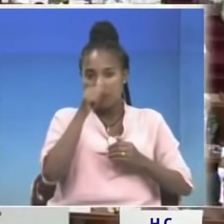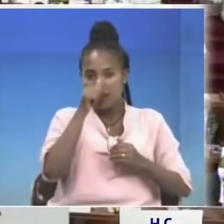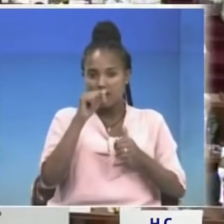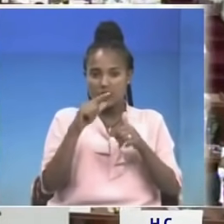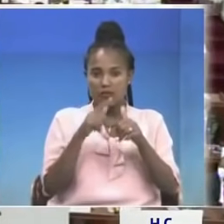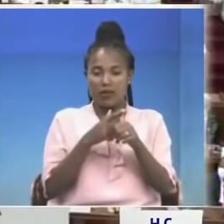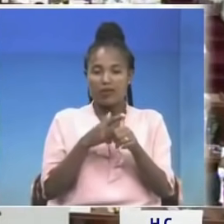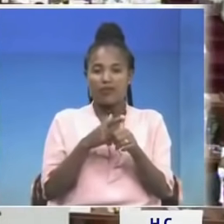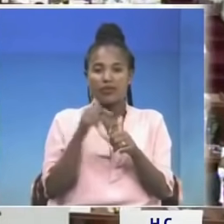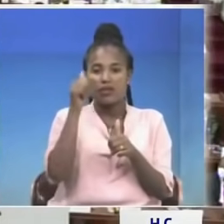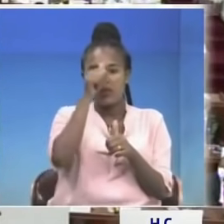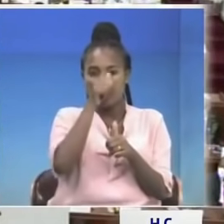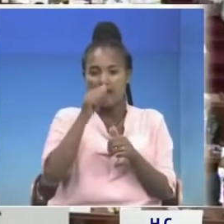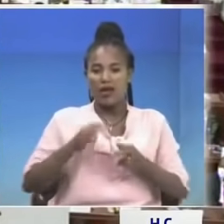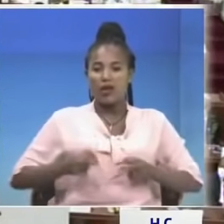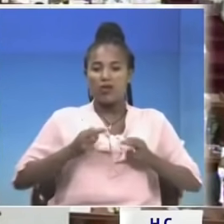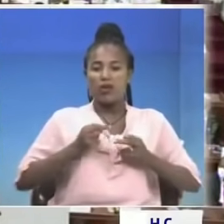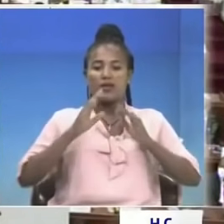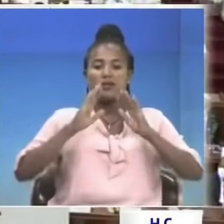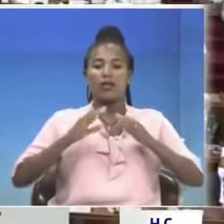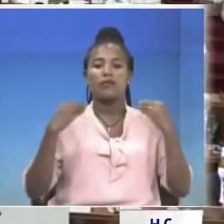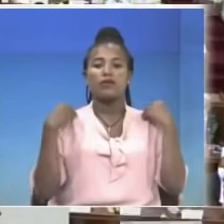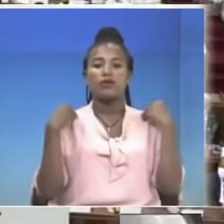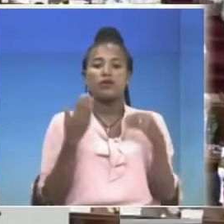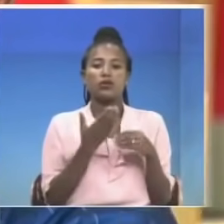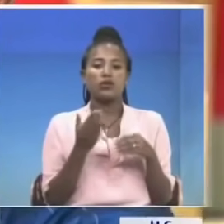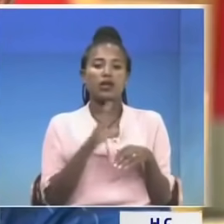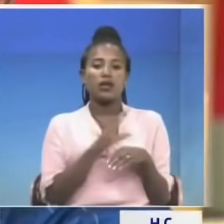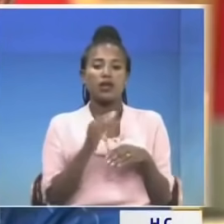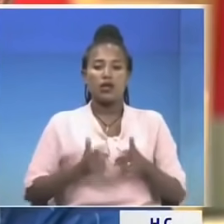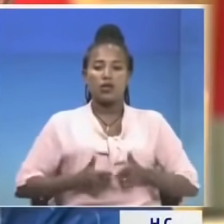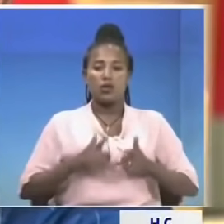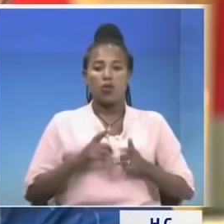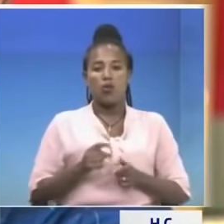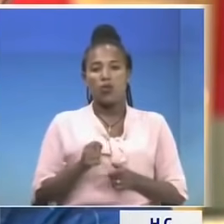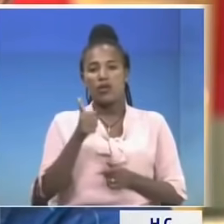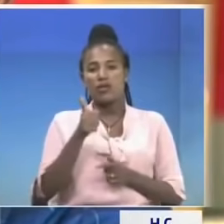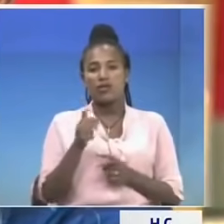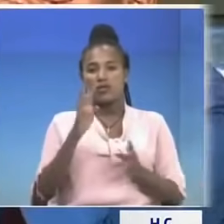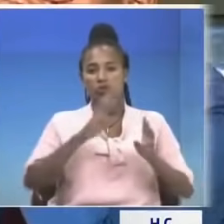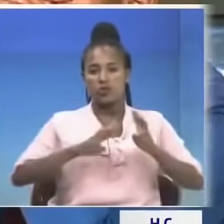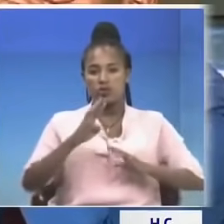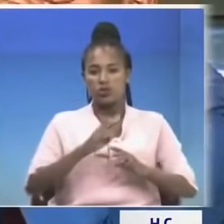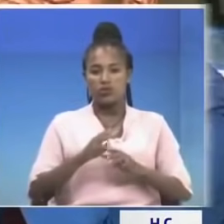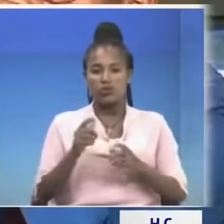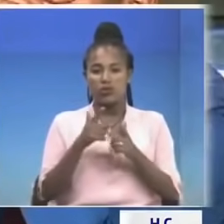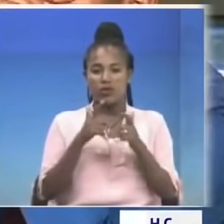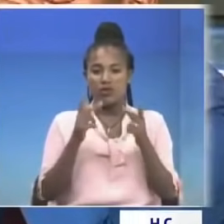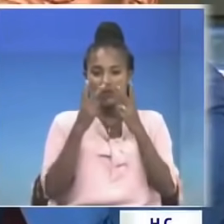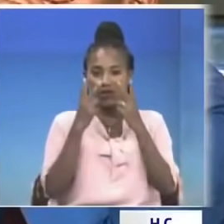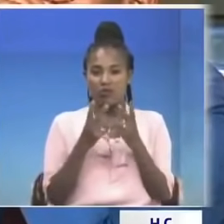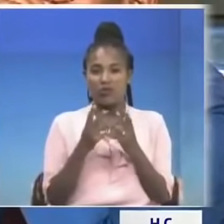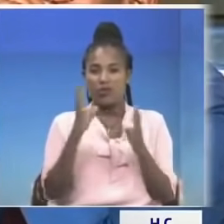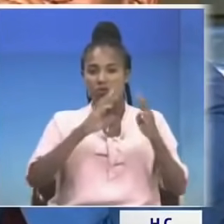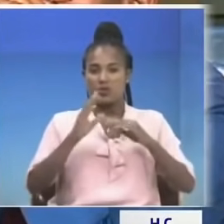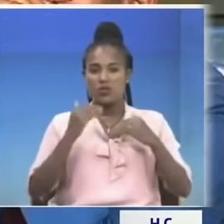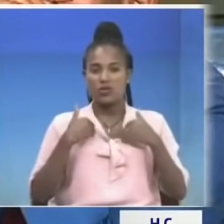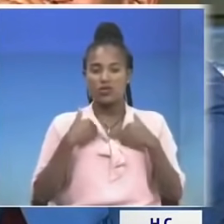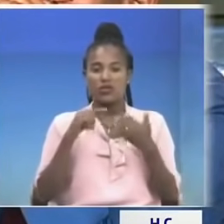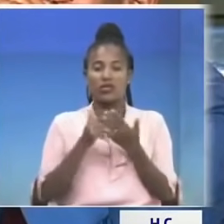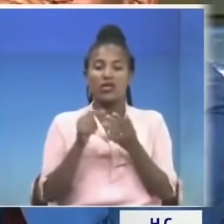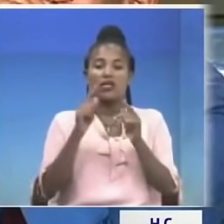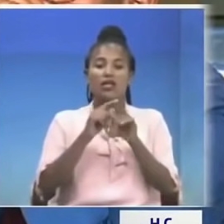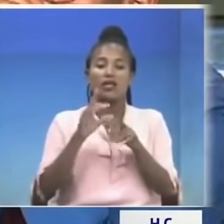ይህም የኢትዮጵያ ህልውና የሰላምና ደህንነቷ ጉዳይና የኑሮ ውድነት ችግሮች በጉልህ የሚታዩ ችግሮች ናቸው። ለእነዚህ